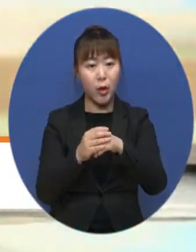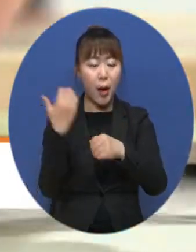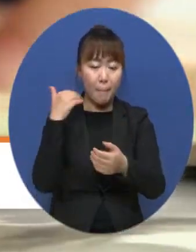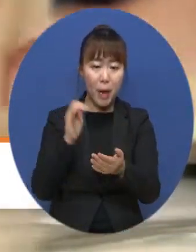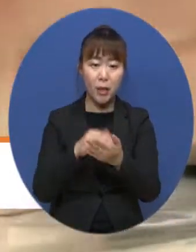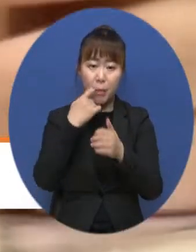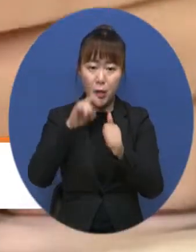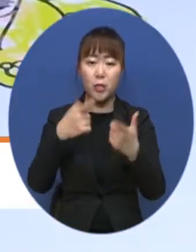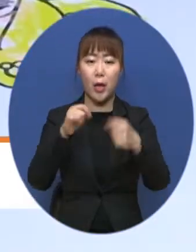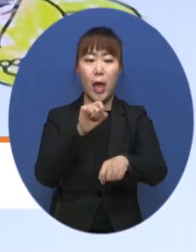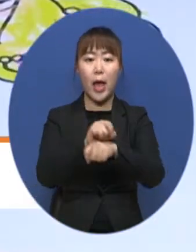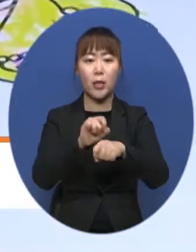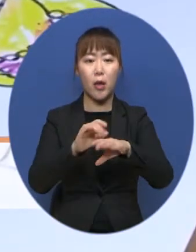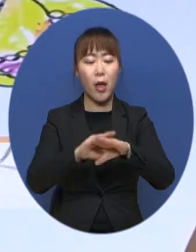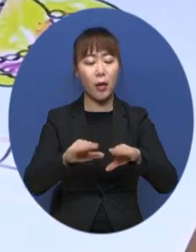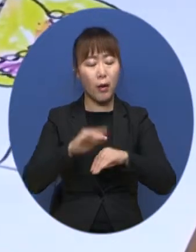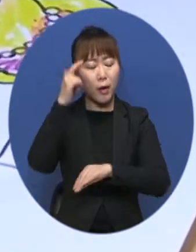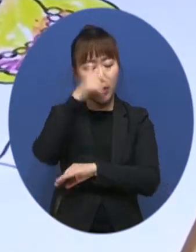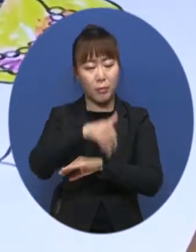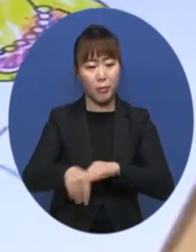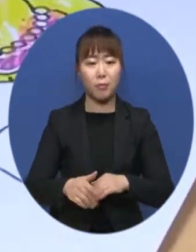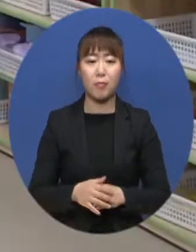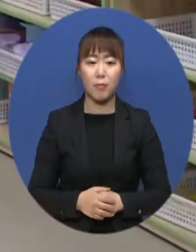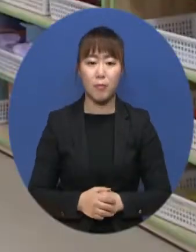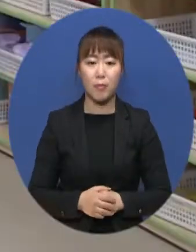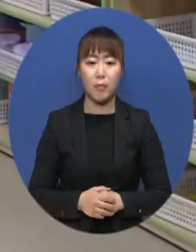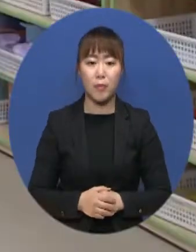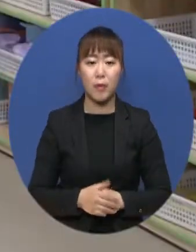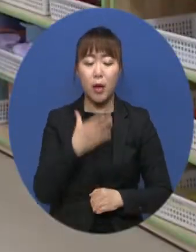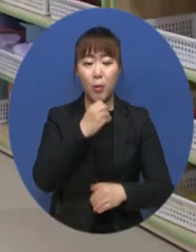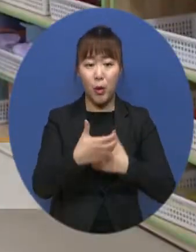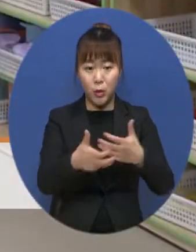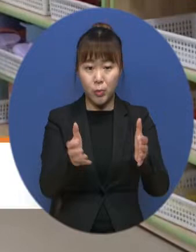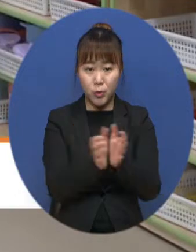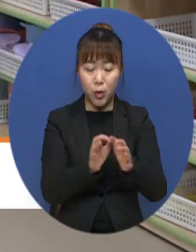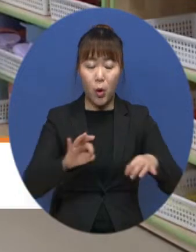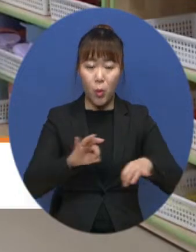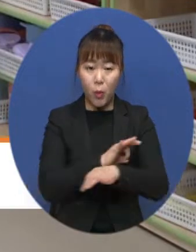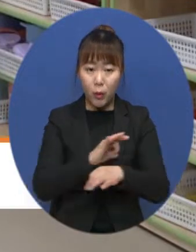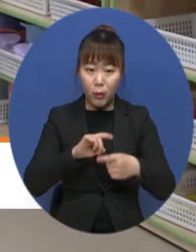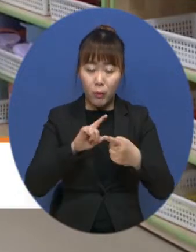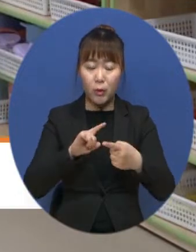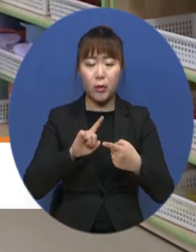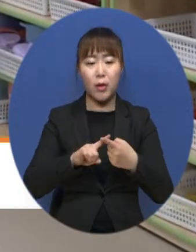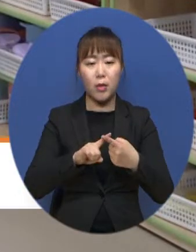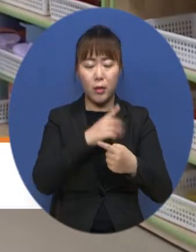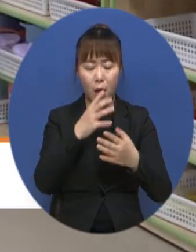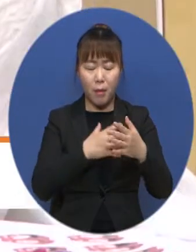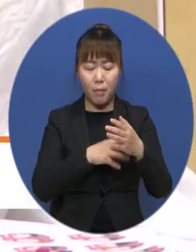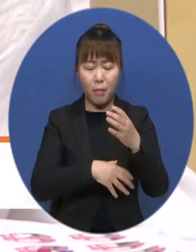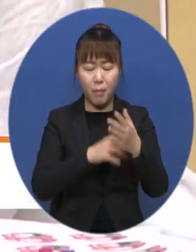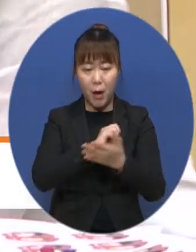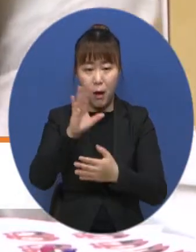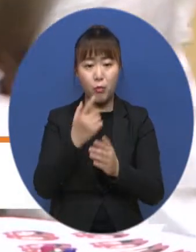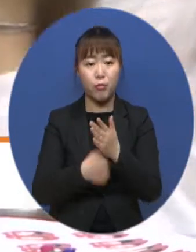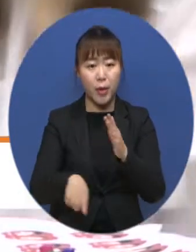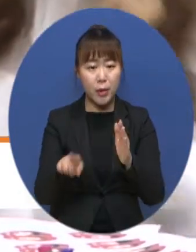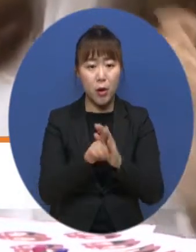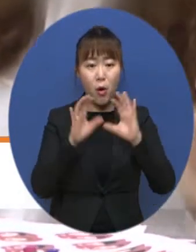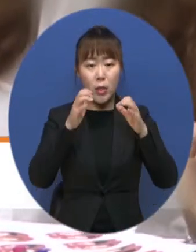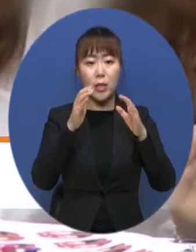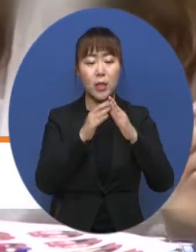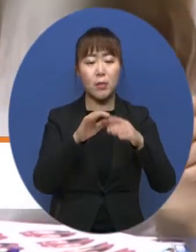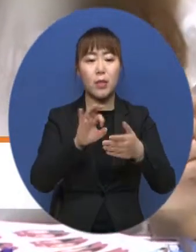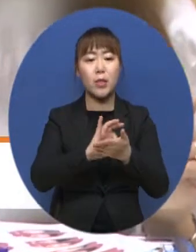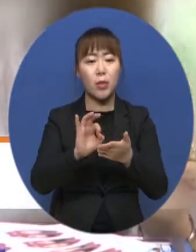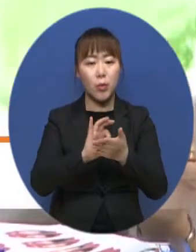등 행정처분을 할 예정입니다. 보건복지부는 회계 부정을 뿌리뽑기 위해 어린이집 이용불편